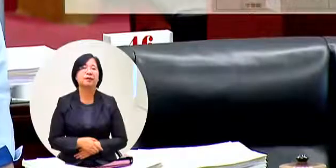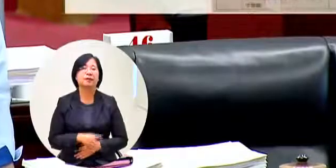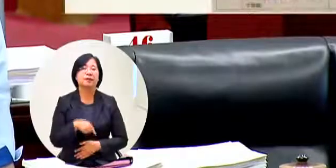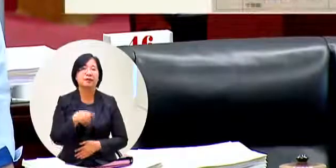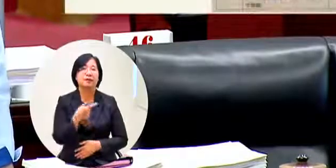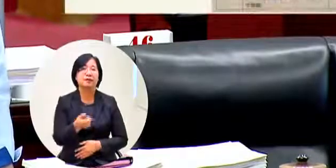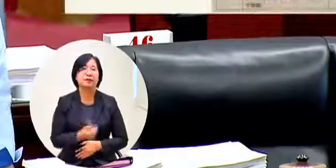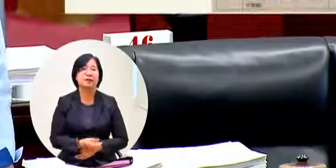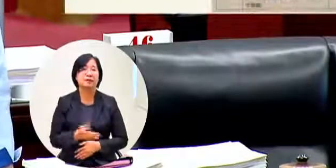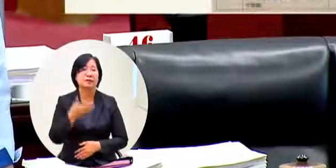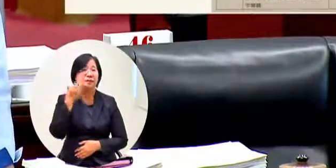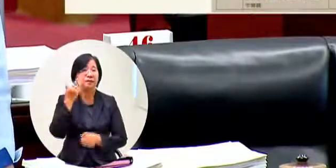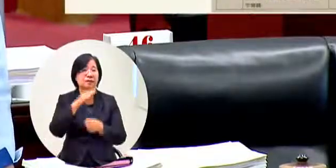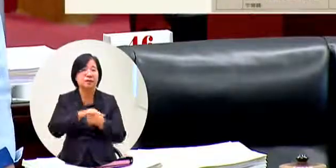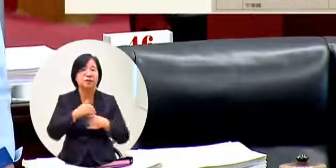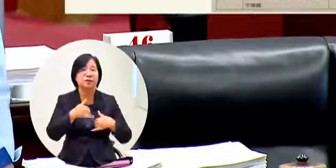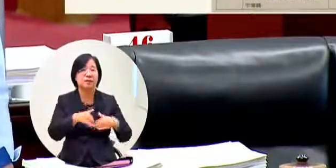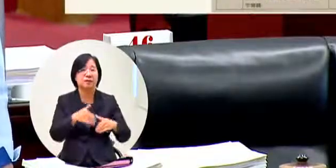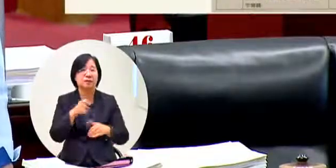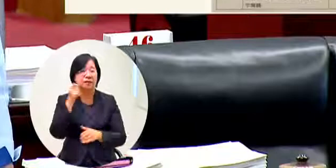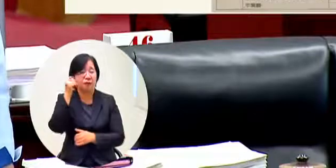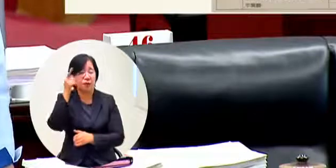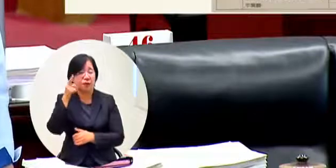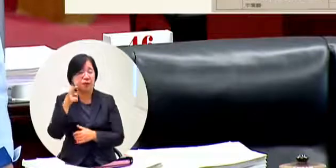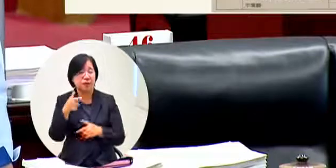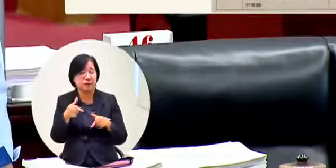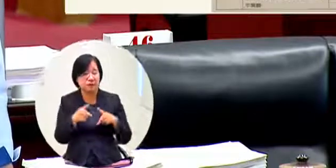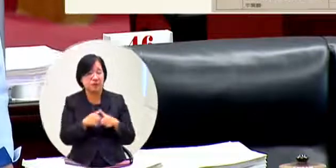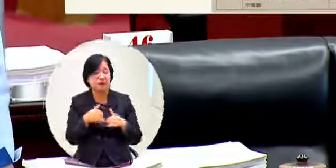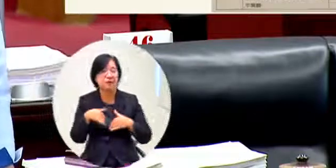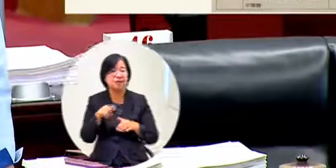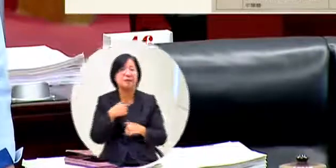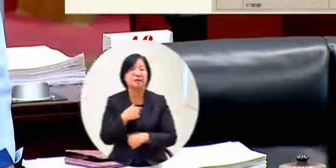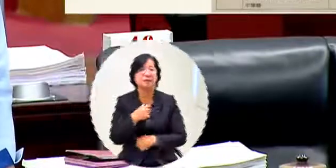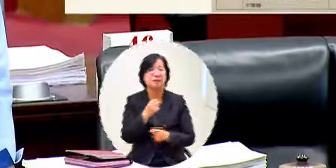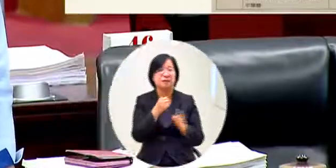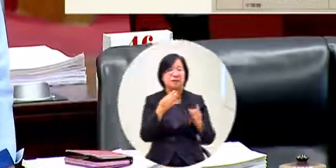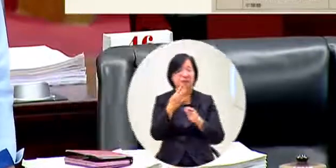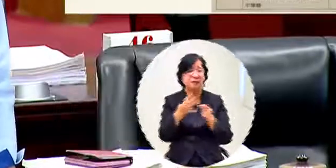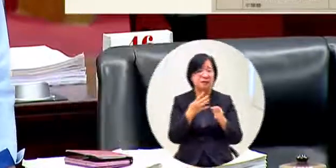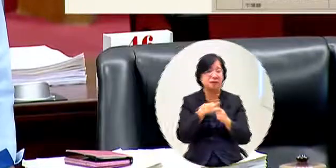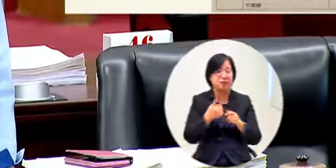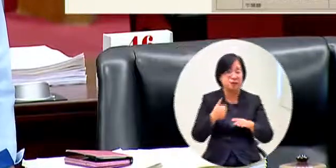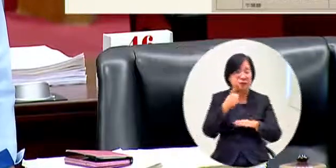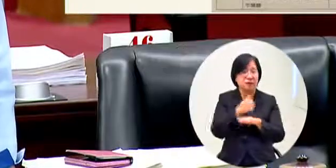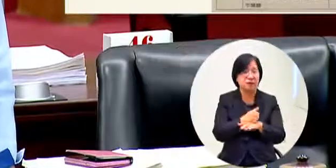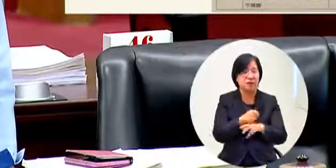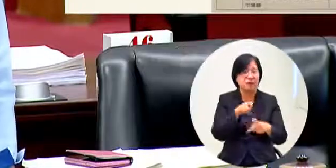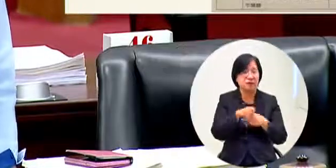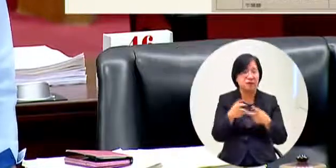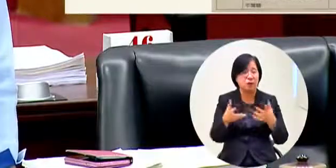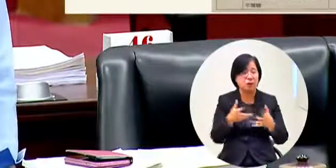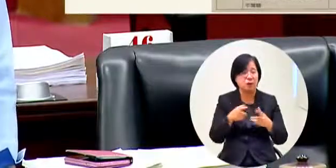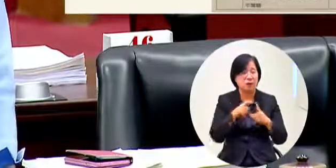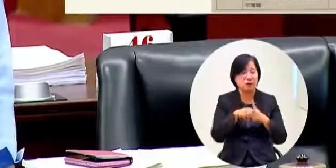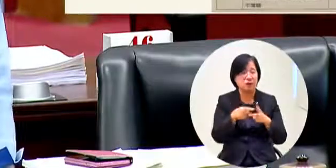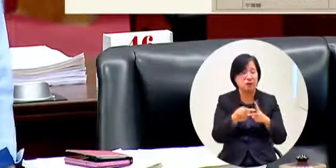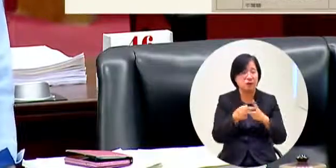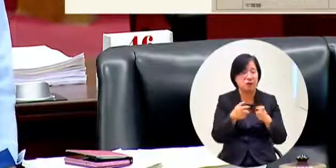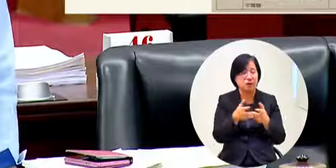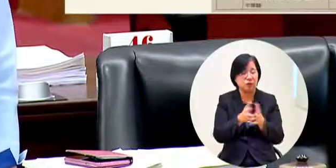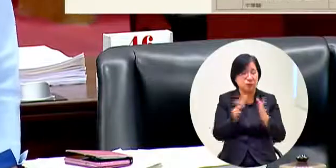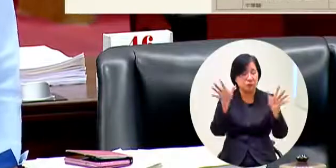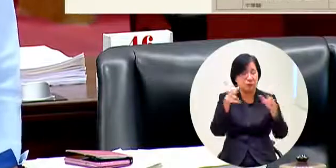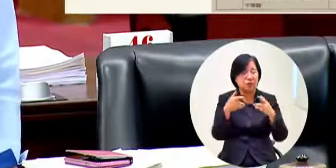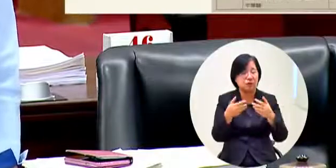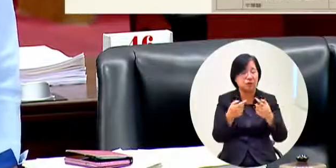惠兴街，这也是一个延续性的工作。这个从我104年11月10号我担任公务小组召集人的时候就一直在讲